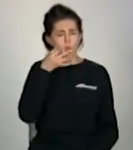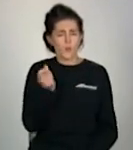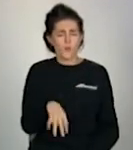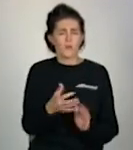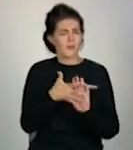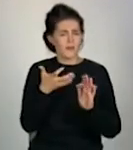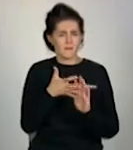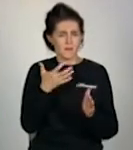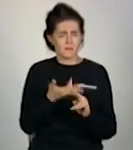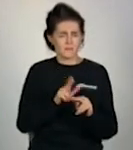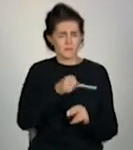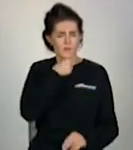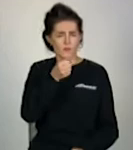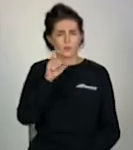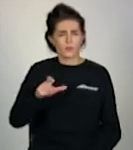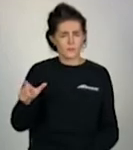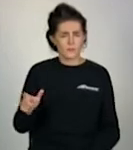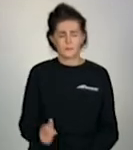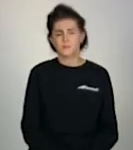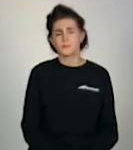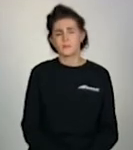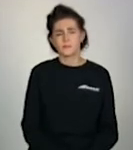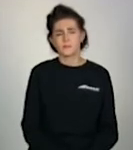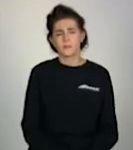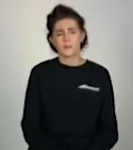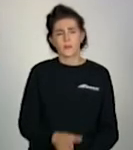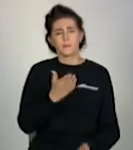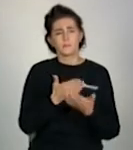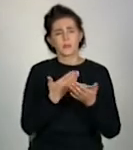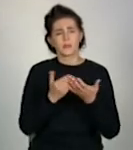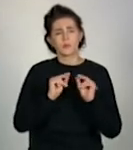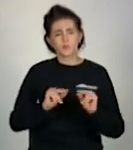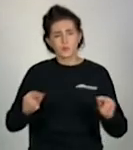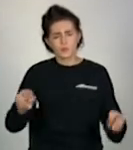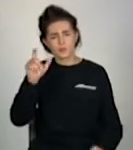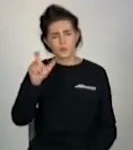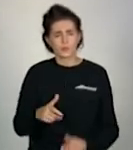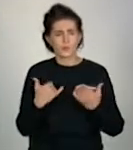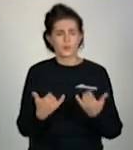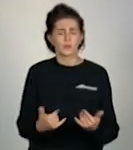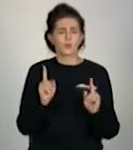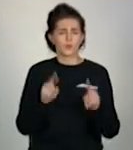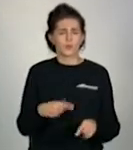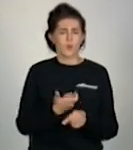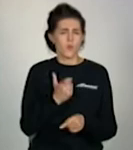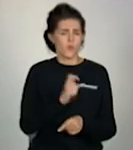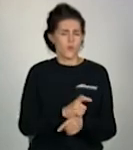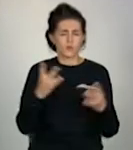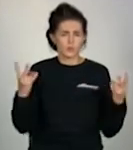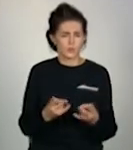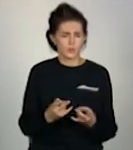кажуть фахівці. Вільні вакансії, наприклад, той же вчитель. На сьогоднішній день є це дуже